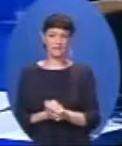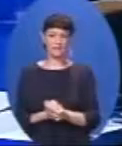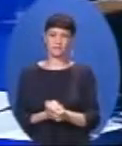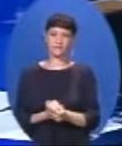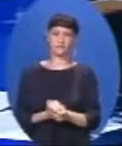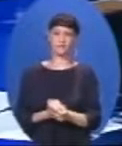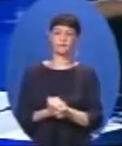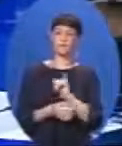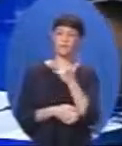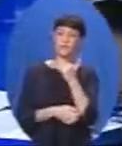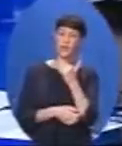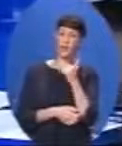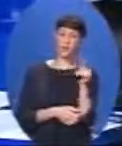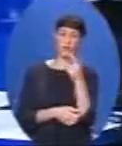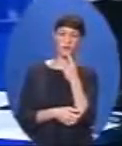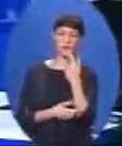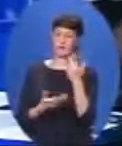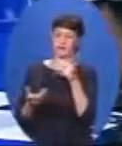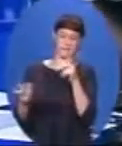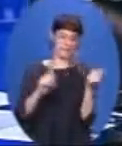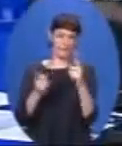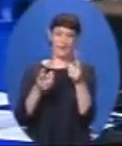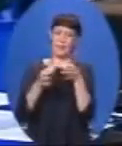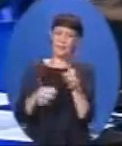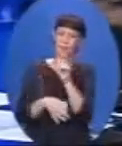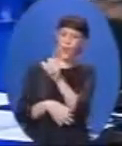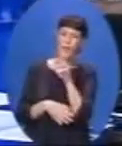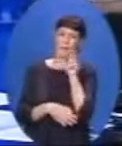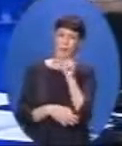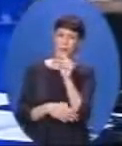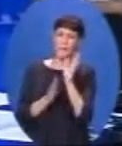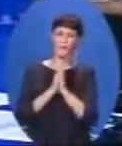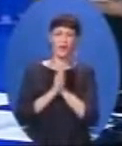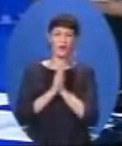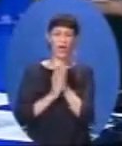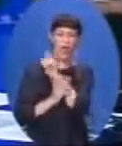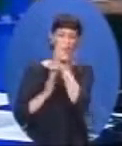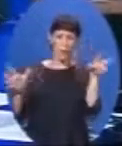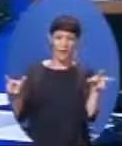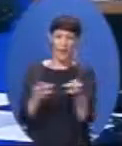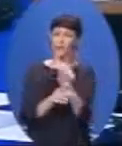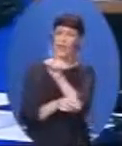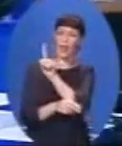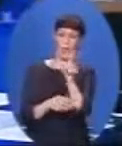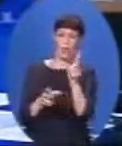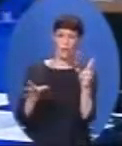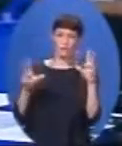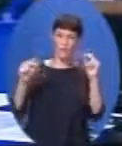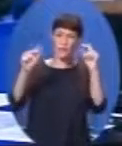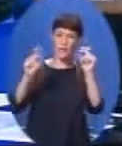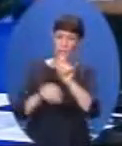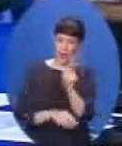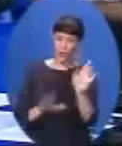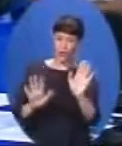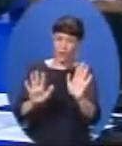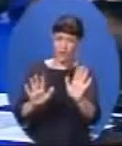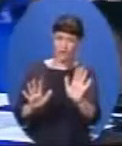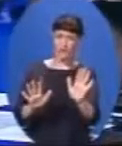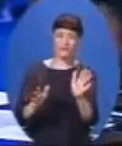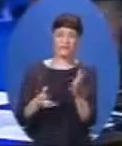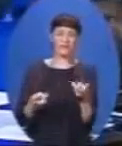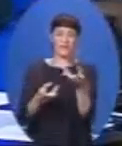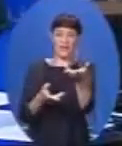לא? כן או לא? אליעד, רגע, תרשה לו רגע. רגע, רבותיי, לא ביחד. לא ביחד, לא ביחד. תיקח אותה בטור,